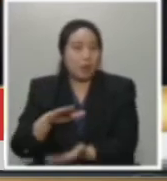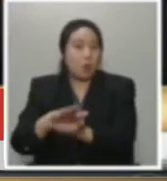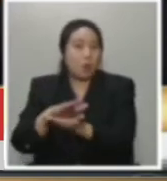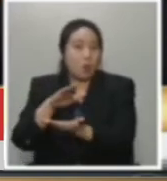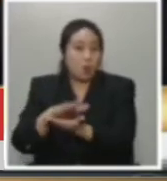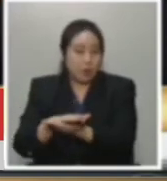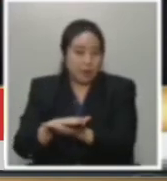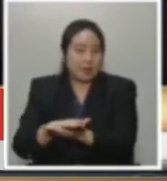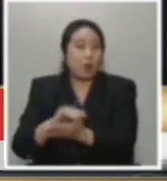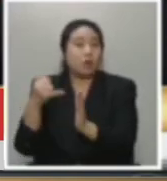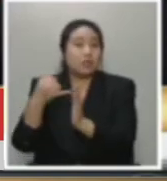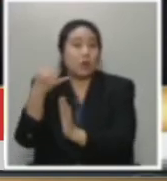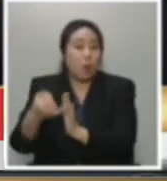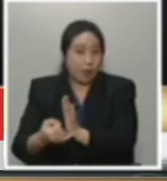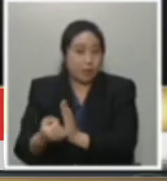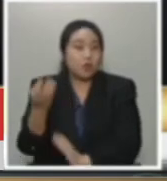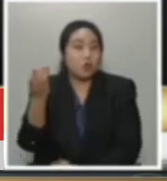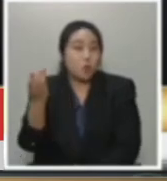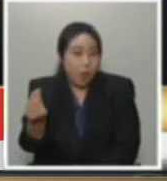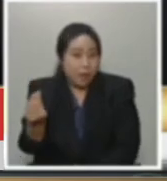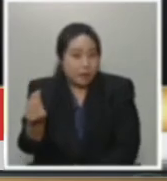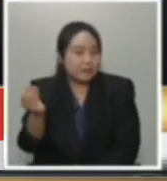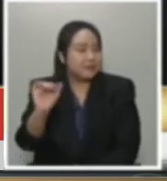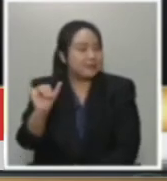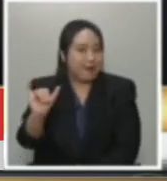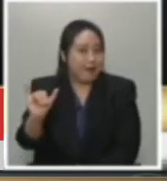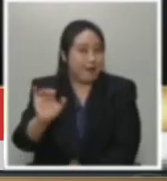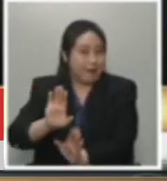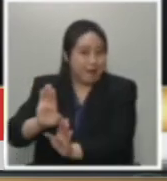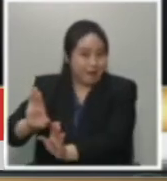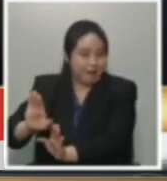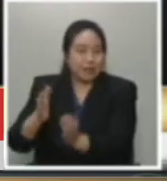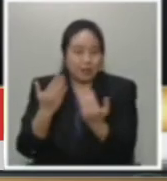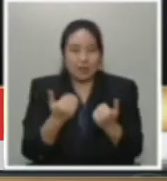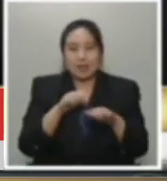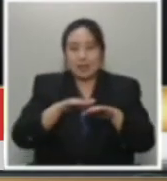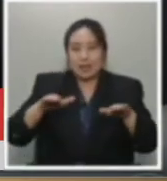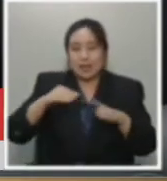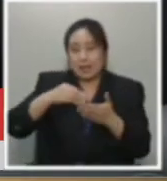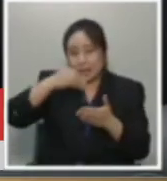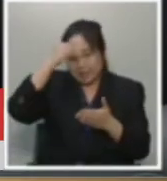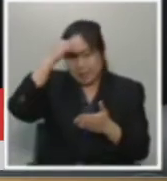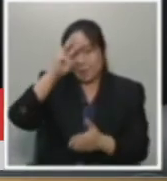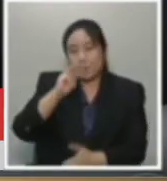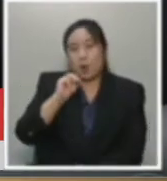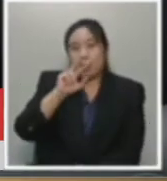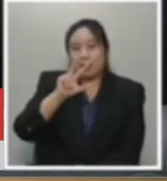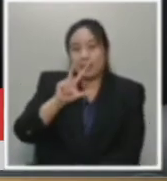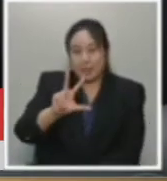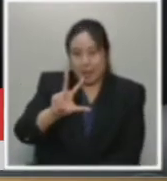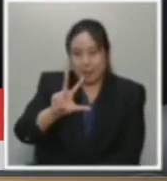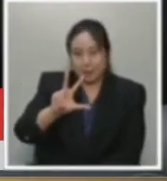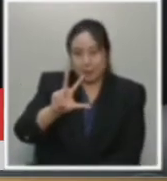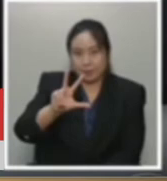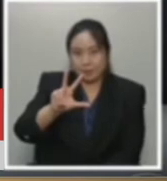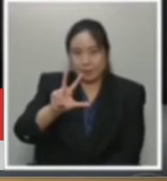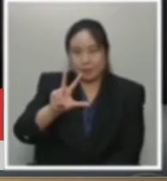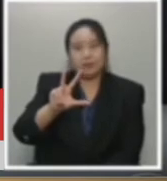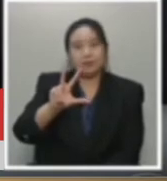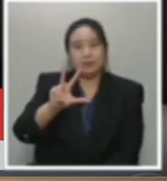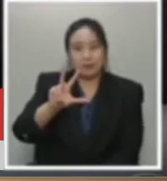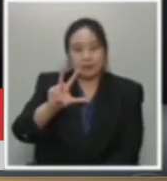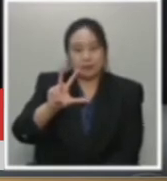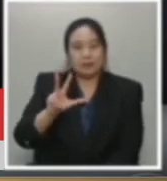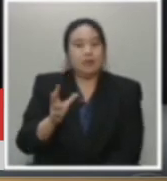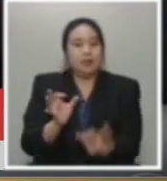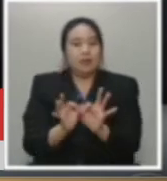งเรียนประจำจังหวัดเท่าไหร่ในขณะที่เด็กมัธยมปีที่3นี่แหละค่ะหรือเด็กม.3นั้น